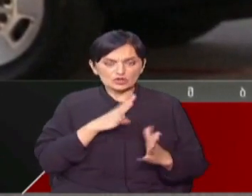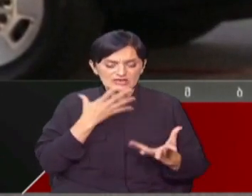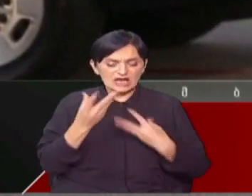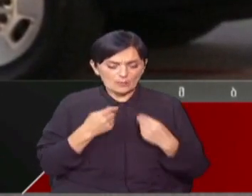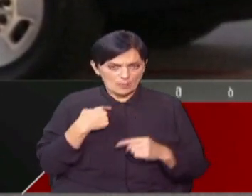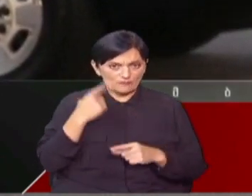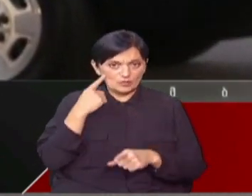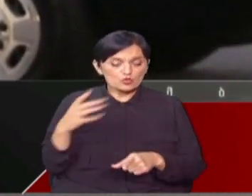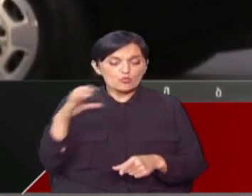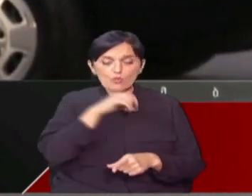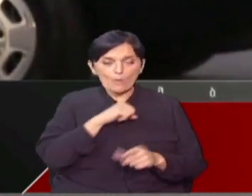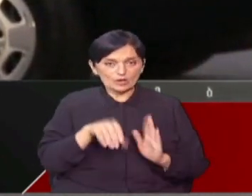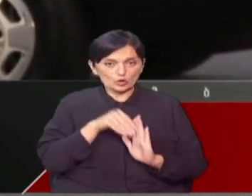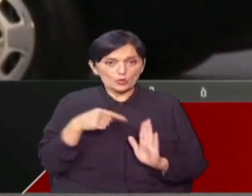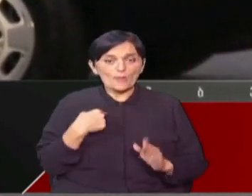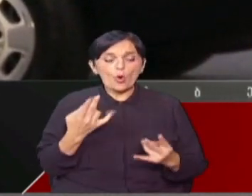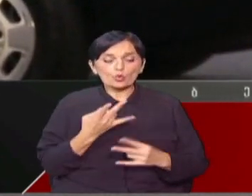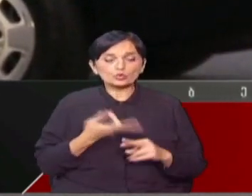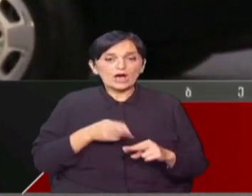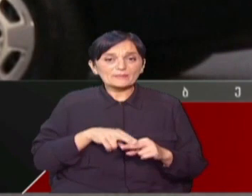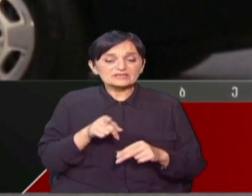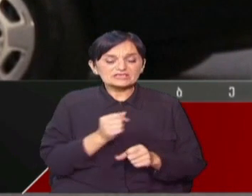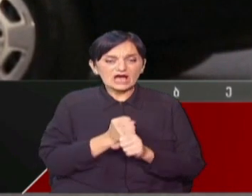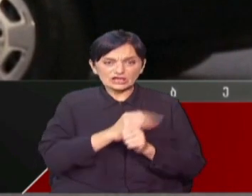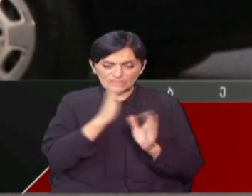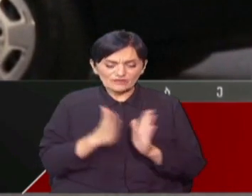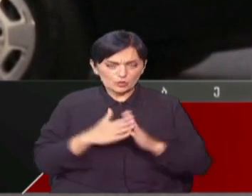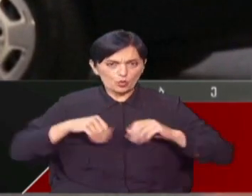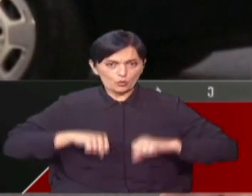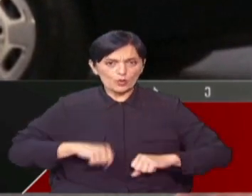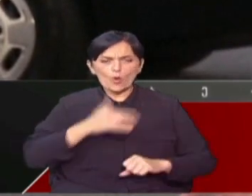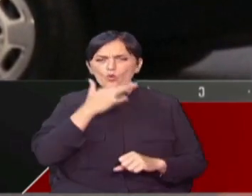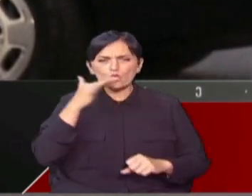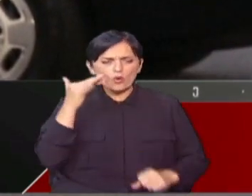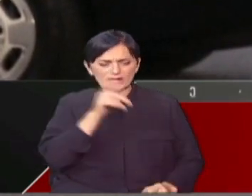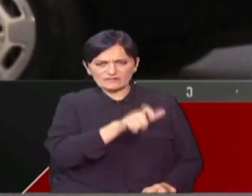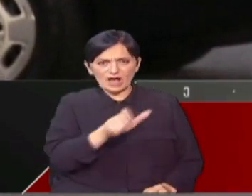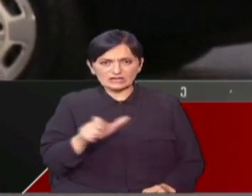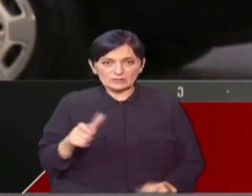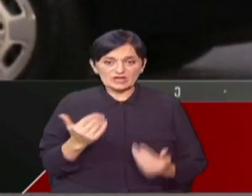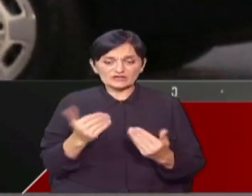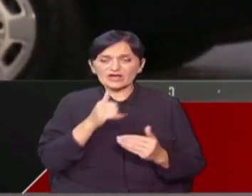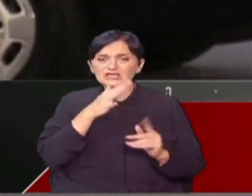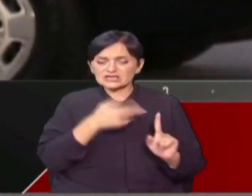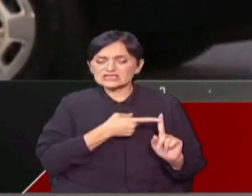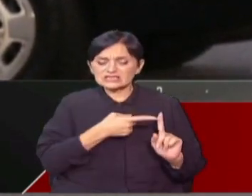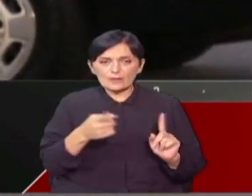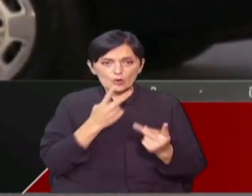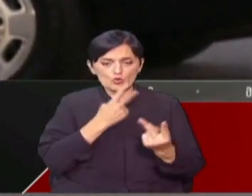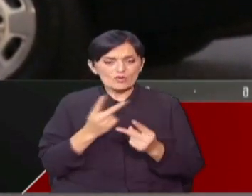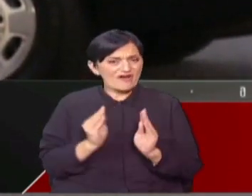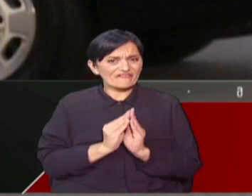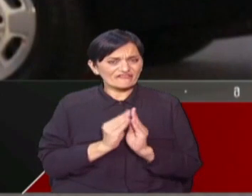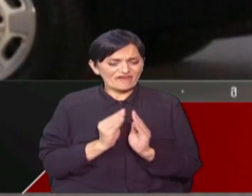რომ ეს იყო მოპარული არჩევნები და მე უნდა მქონოდა ამის გაკეთების ყველანაირი უფლება. უამრავი ადამიანი, რომელსაც თქვენ წლების განმავლობაში უყურებთ,